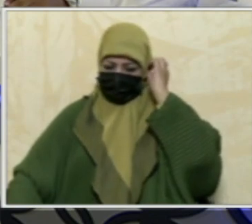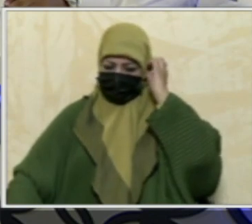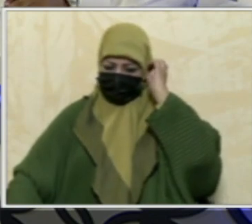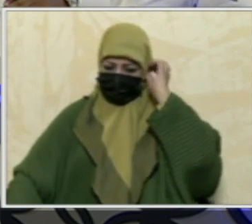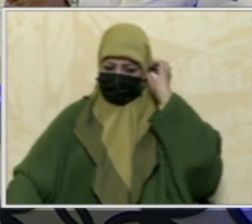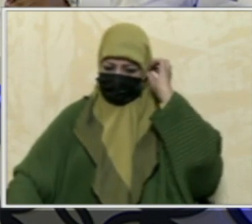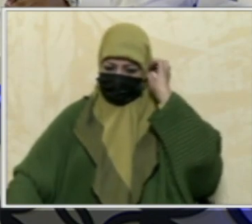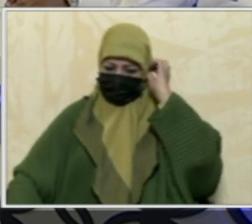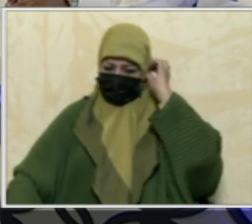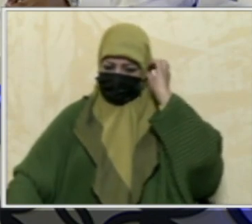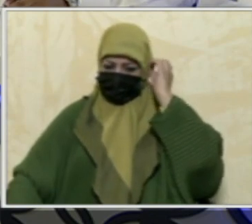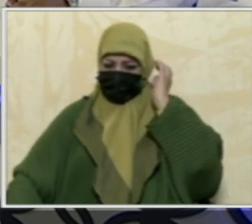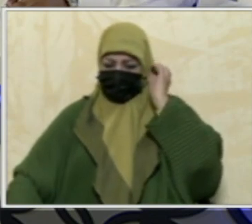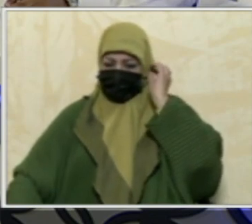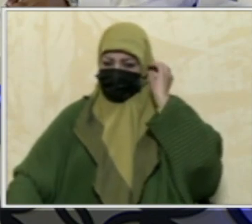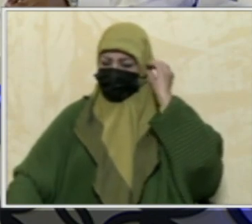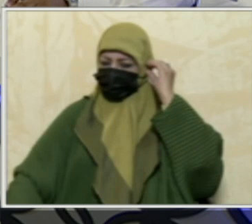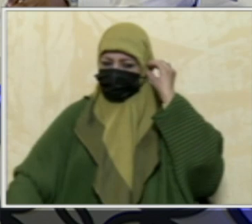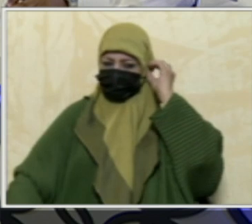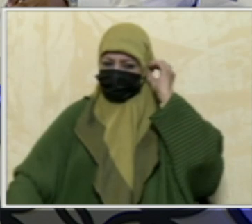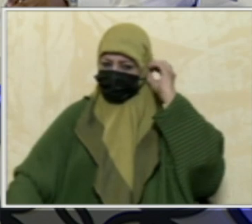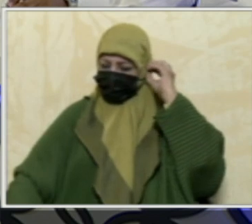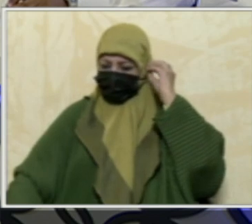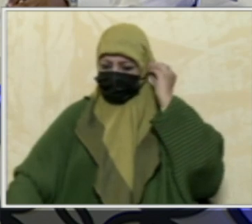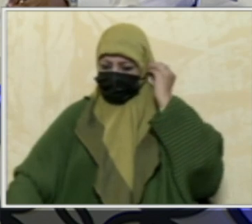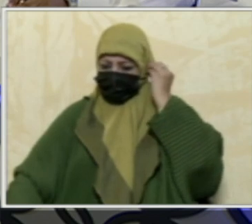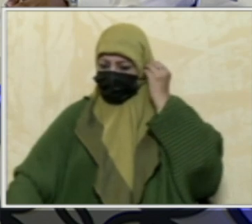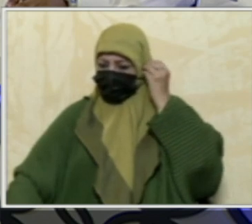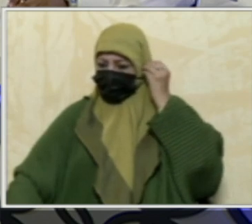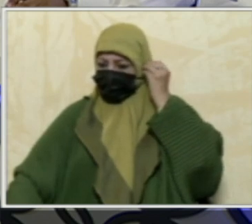هل البقره من الغنم المرتبه الثانيه